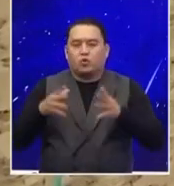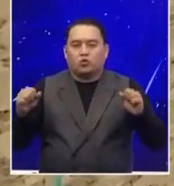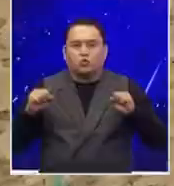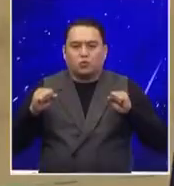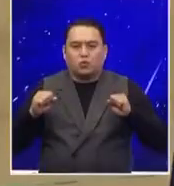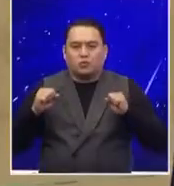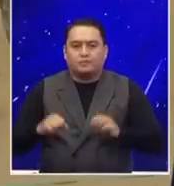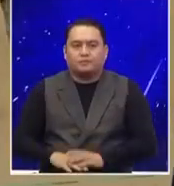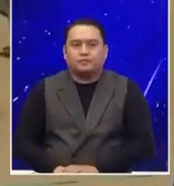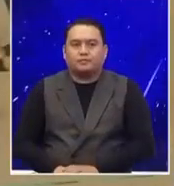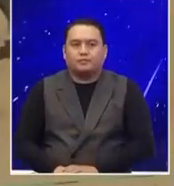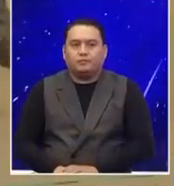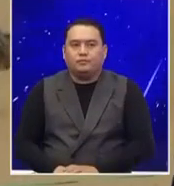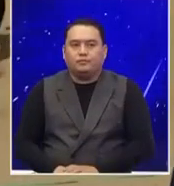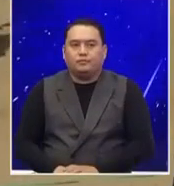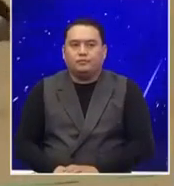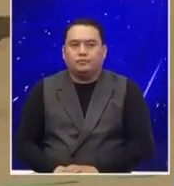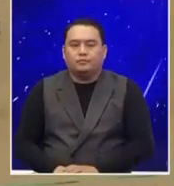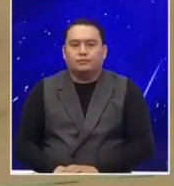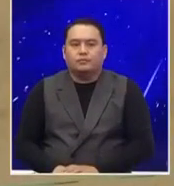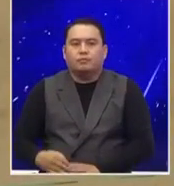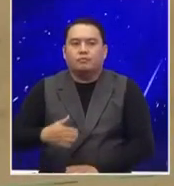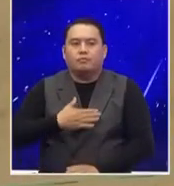спорт. Женскую команду пляжного волейбола мы